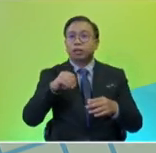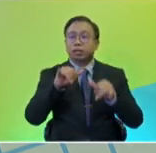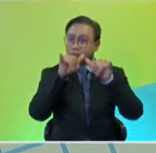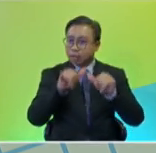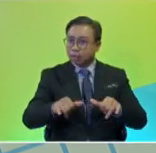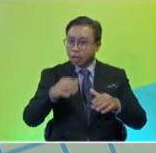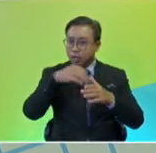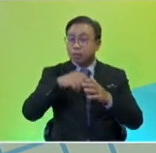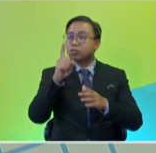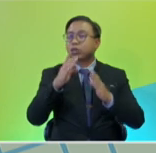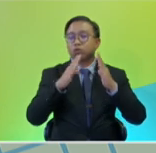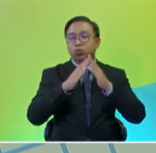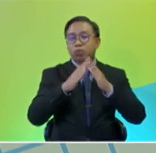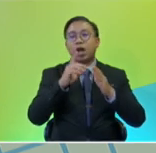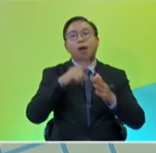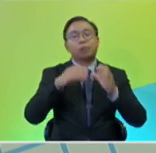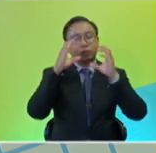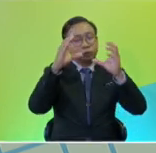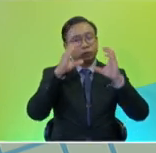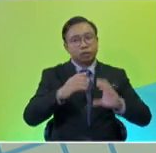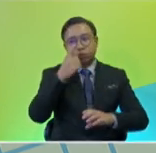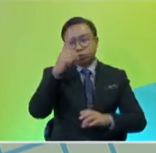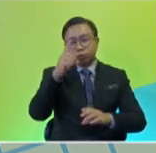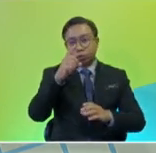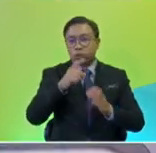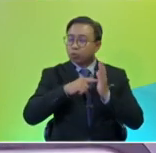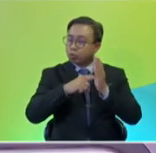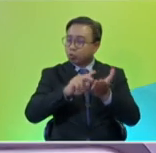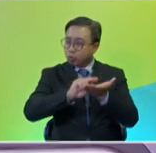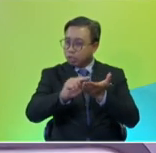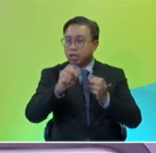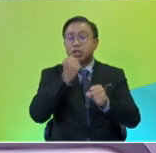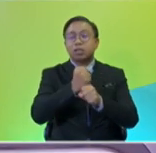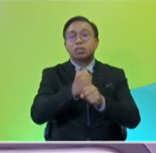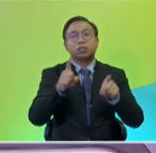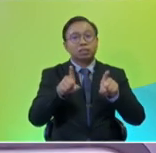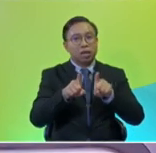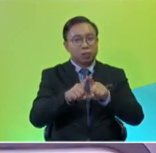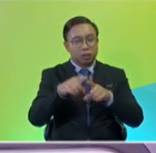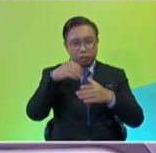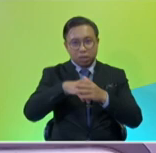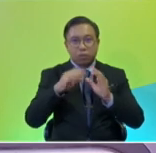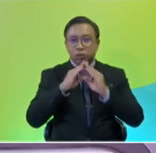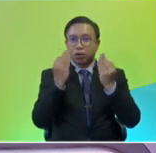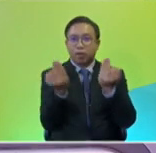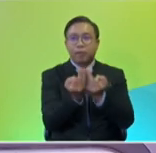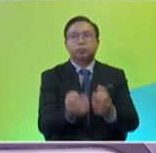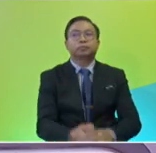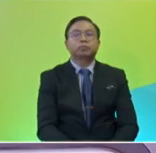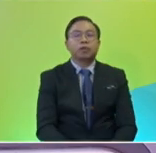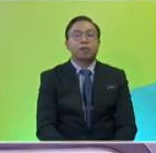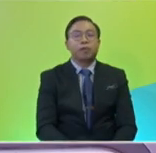rumah. Jadi apakah cara-cara untuk menunjukkan nilai kerjasama dalam keluarga? Mari kita tengok. Okey.